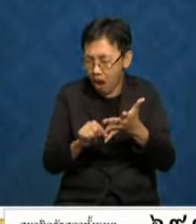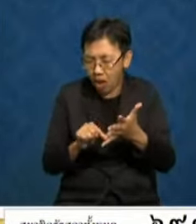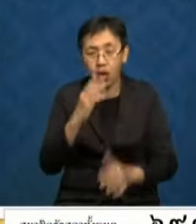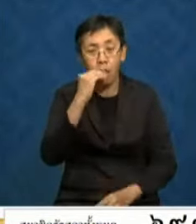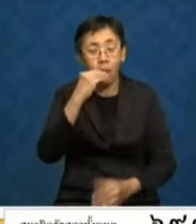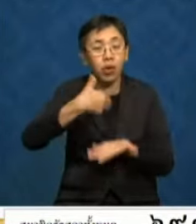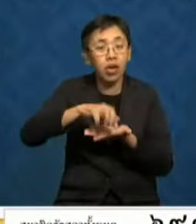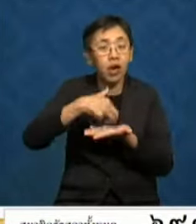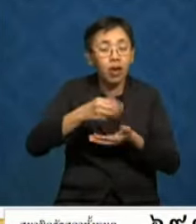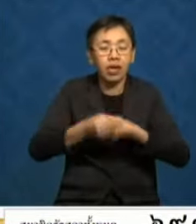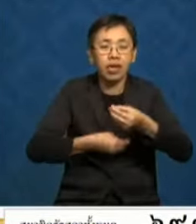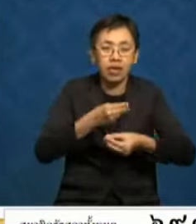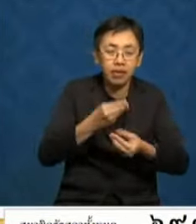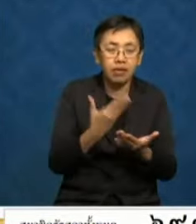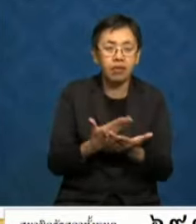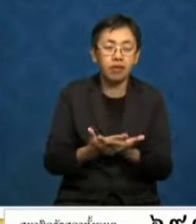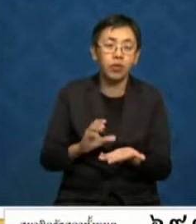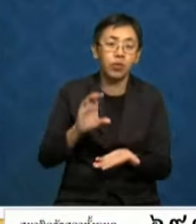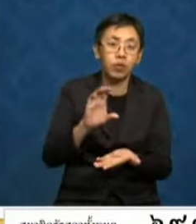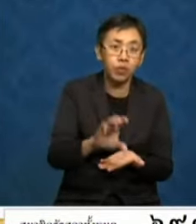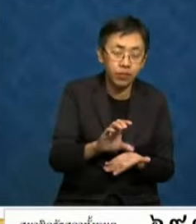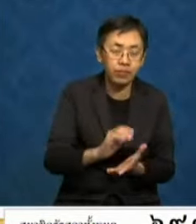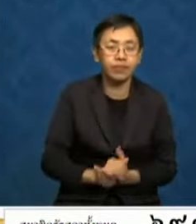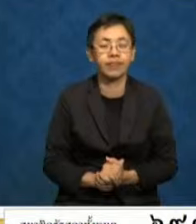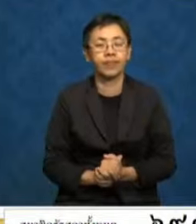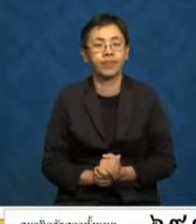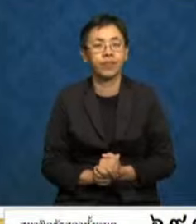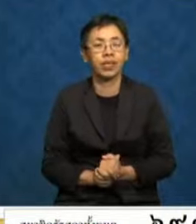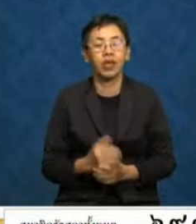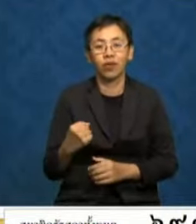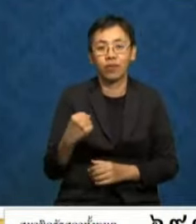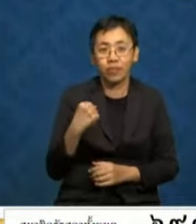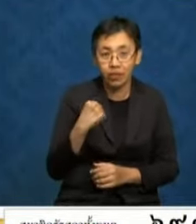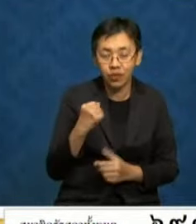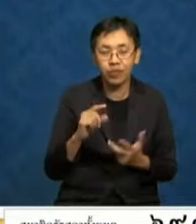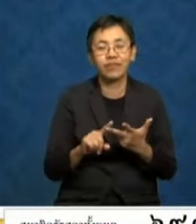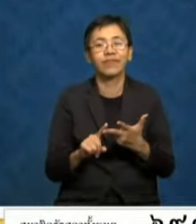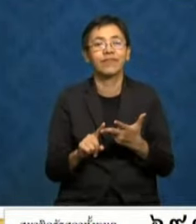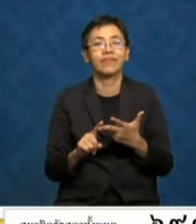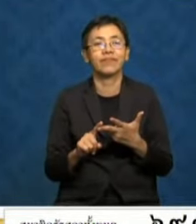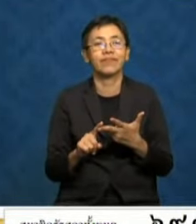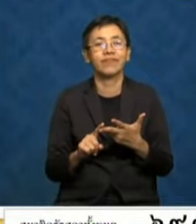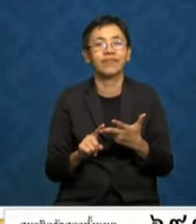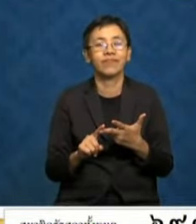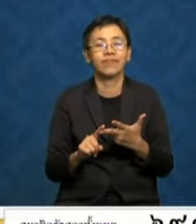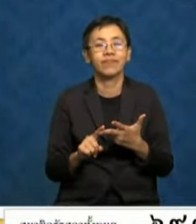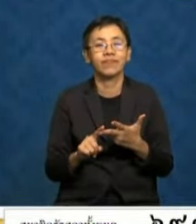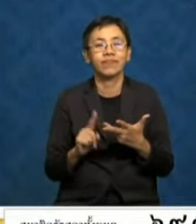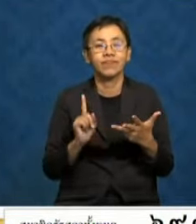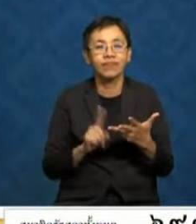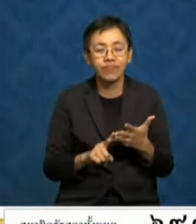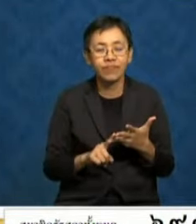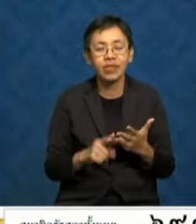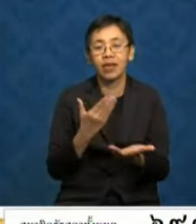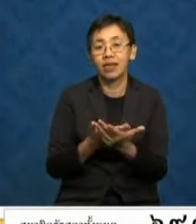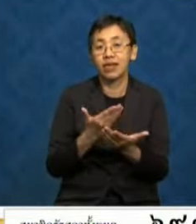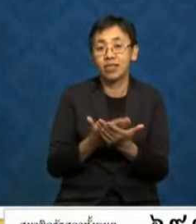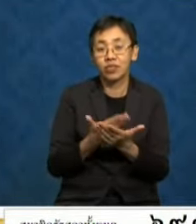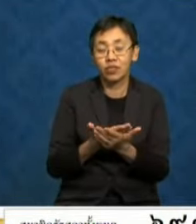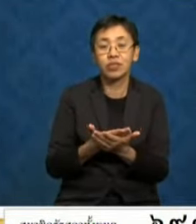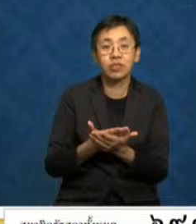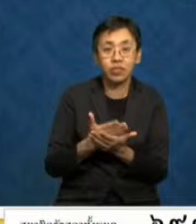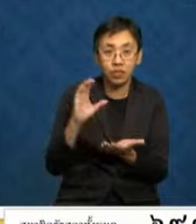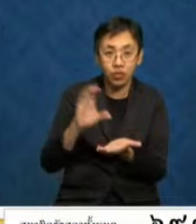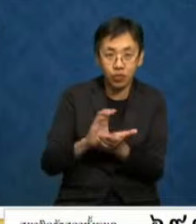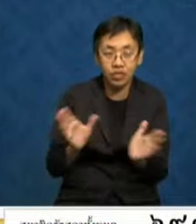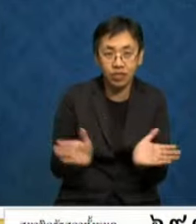แล้วเรื่องของการค้าการลงทุนเรื่องของเรื่องความมั่นคงรวมถึงแหล่งเงินสนับสนุน